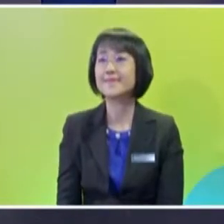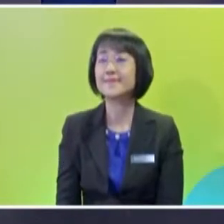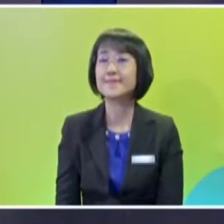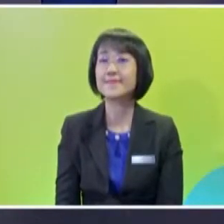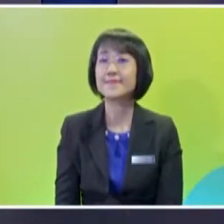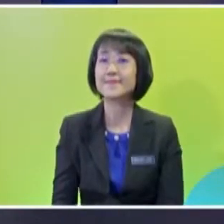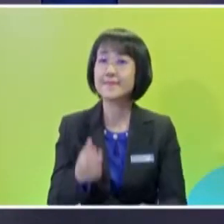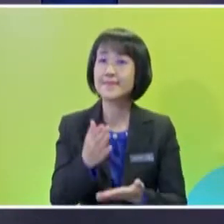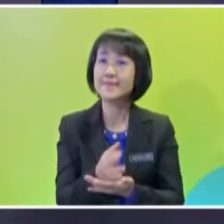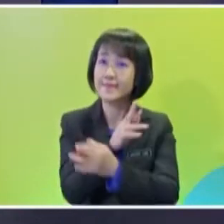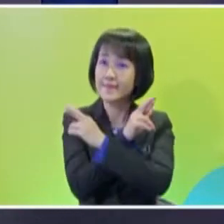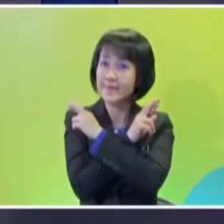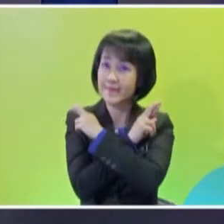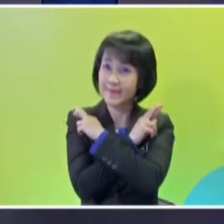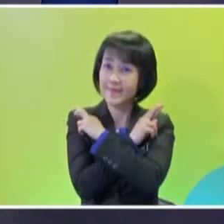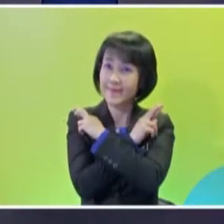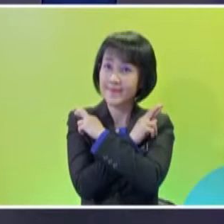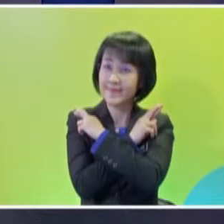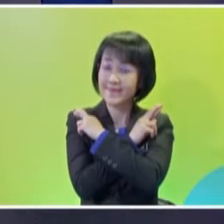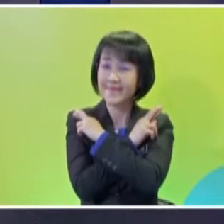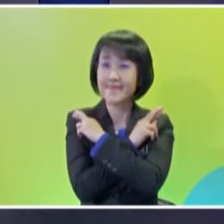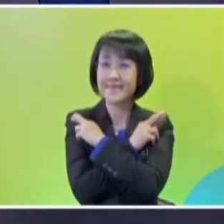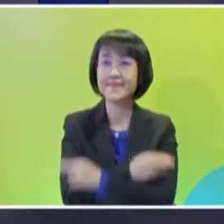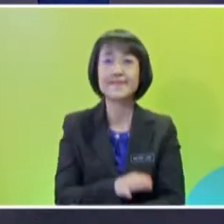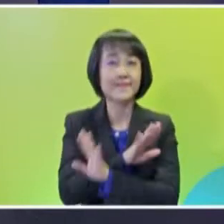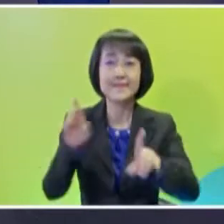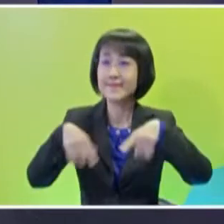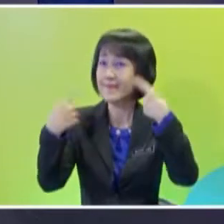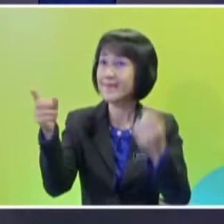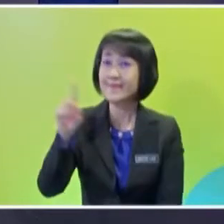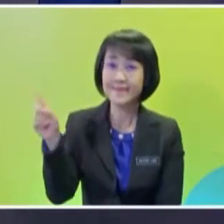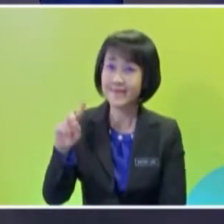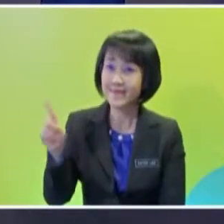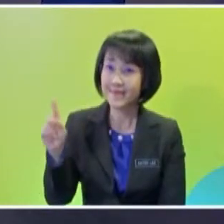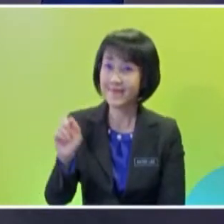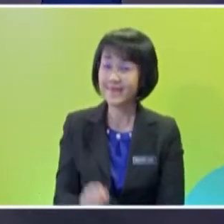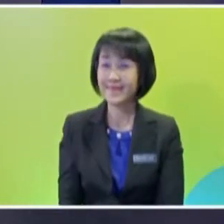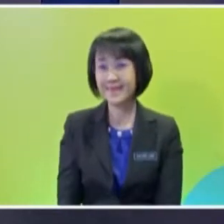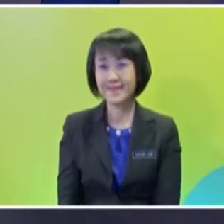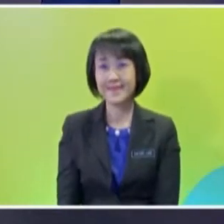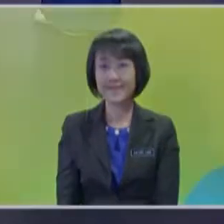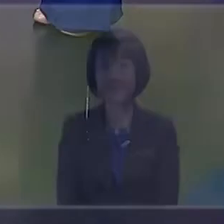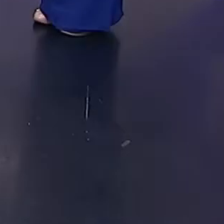berhenti rehat dulu pada anda semua jangan kemana kita akan kembali dalam menengah rendah